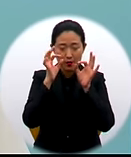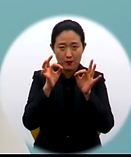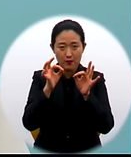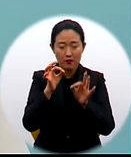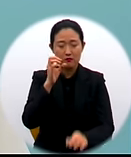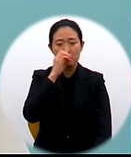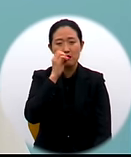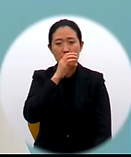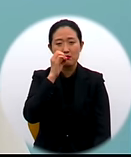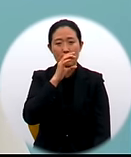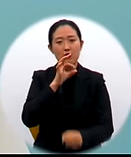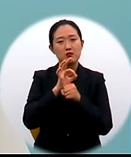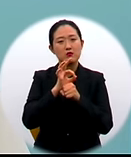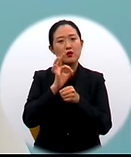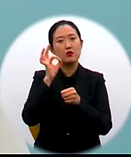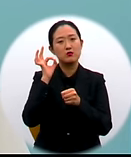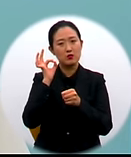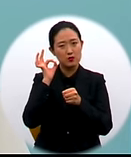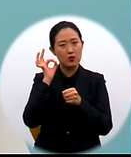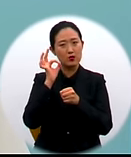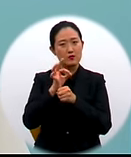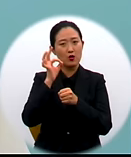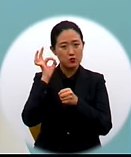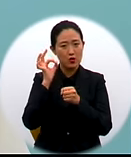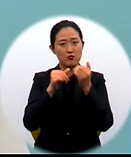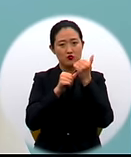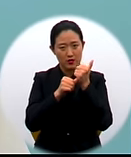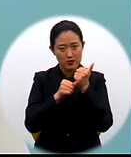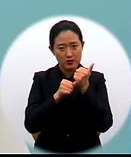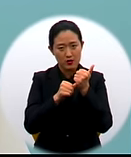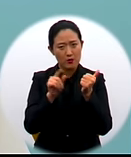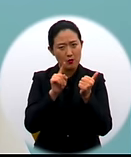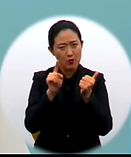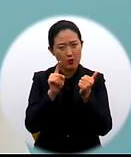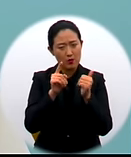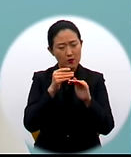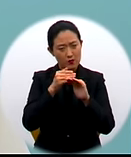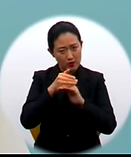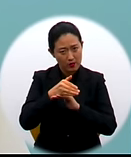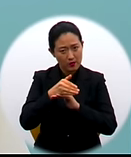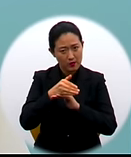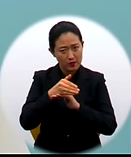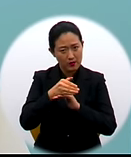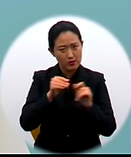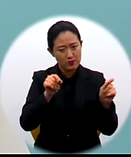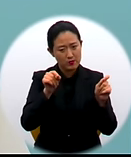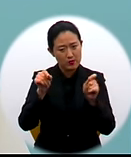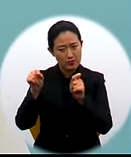은연중에 10년 전 과장, 10년 전 부장님들이 뭔가 도태되는 순서의 도구 발전이라는 느낌이 좀 드실